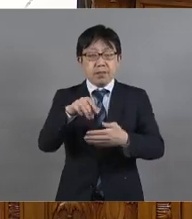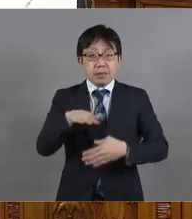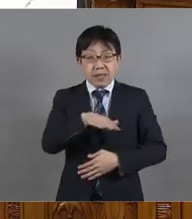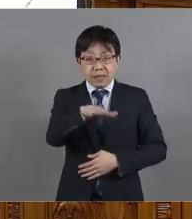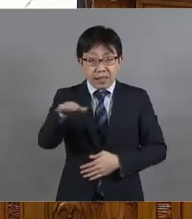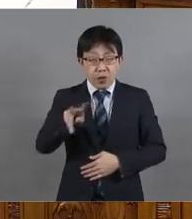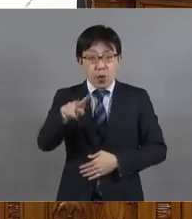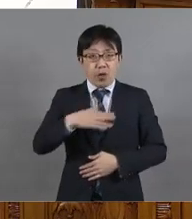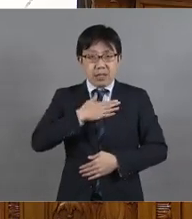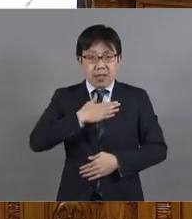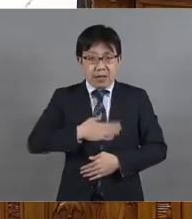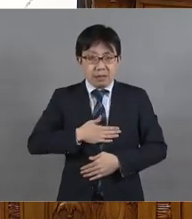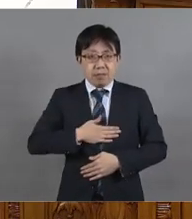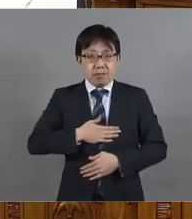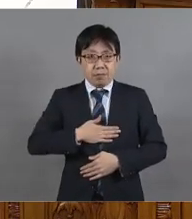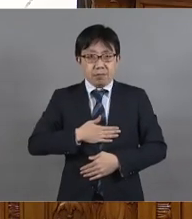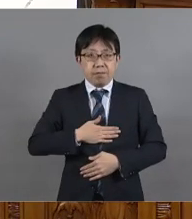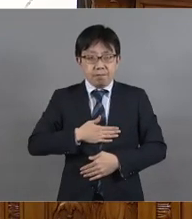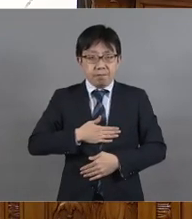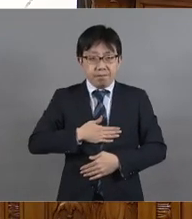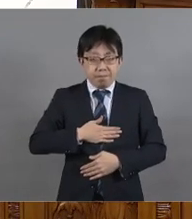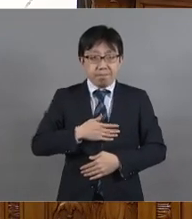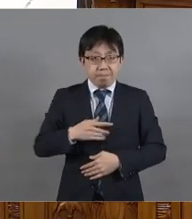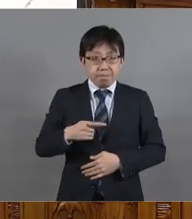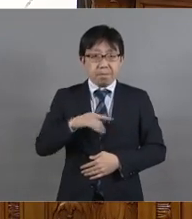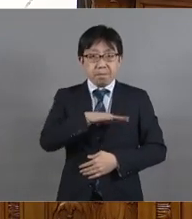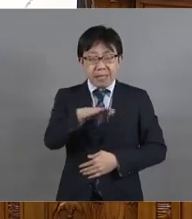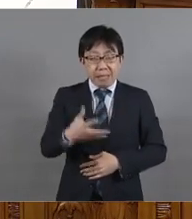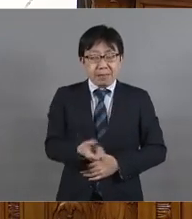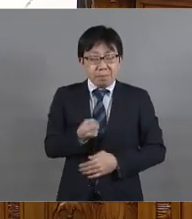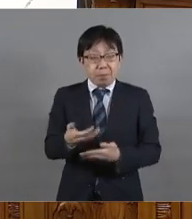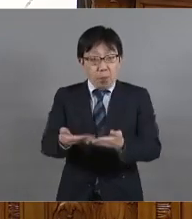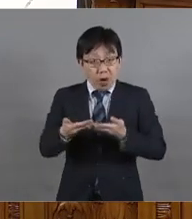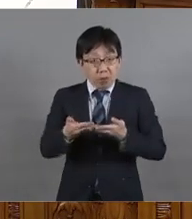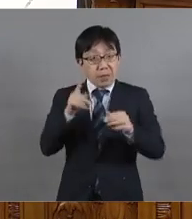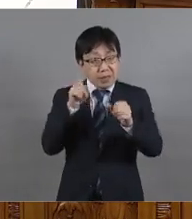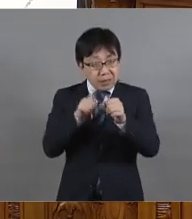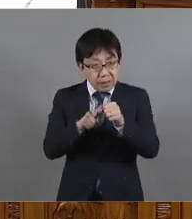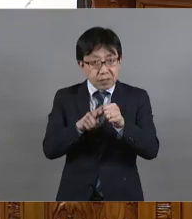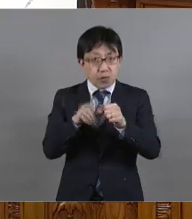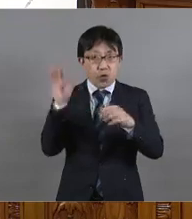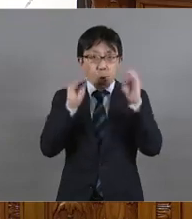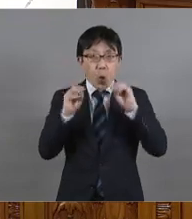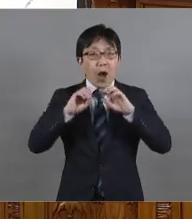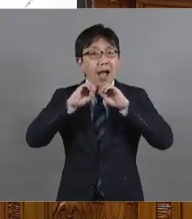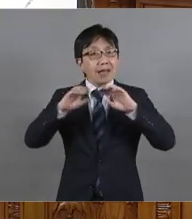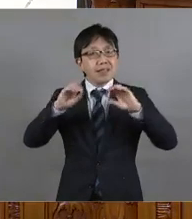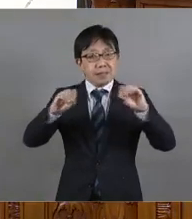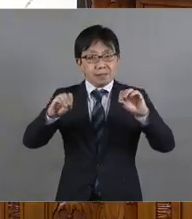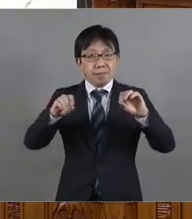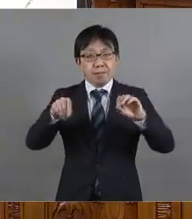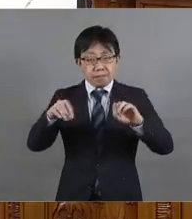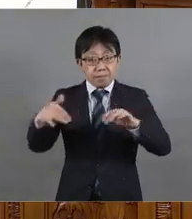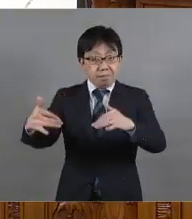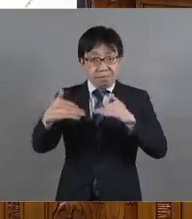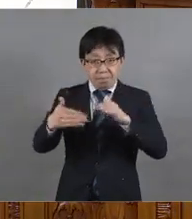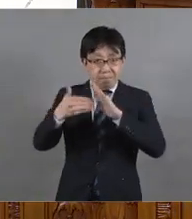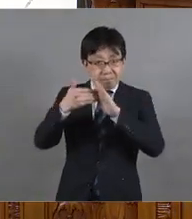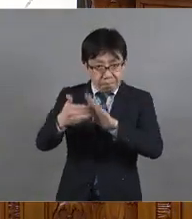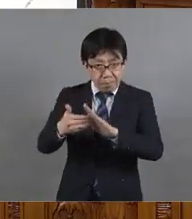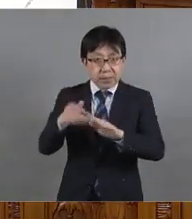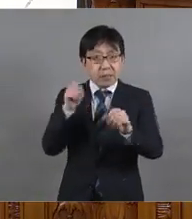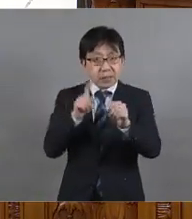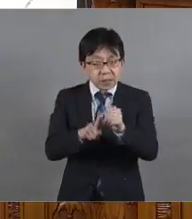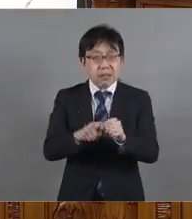さまのご理解共感をいただけるよう適切な情報発信をしながら感染対策に全力で取り組みます